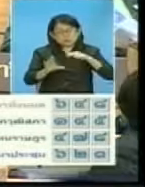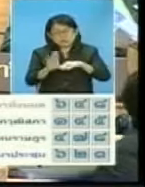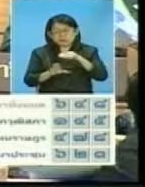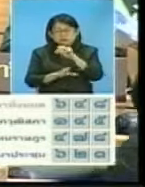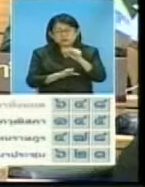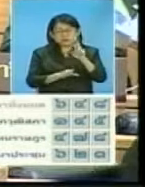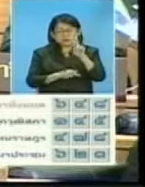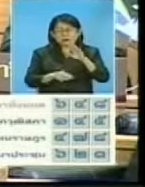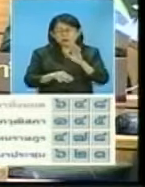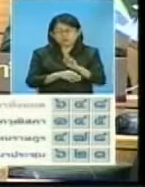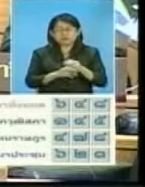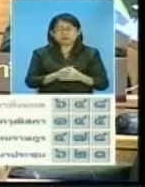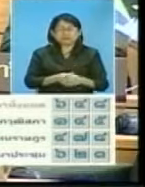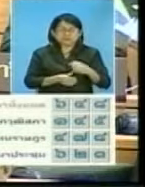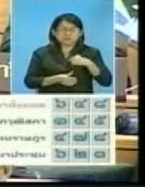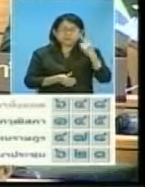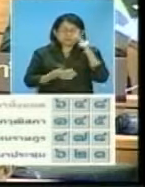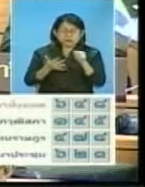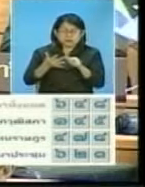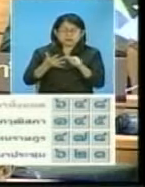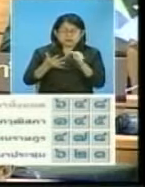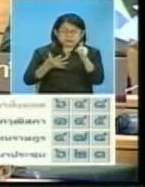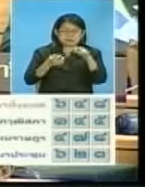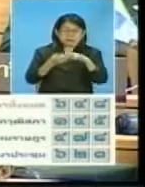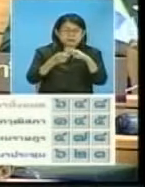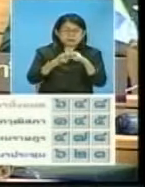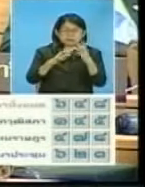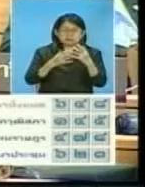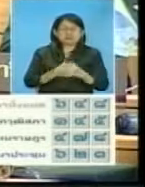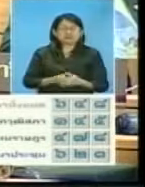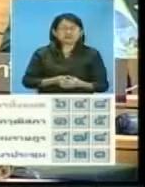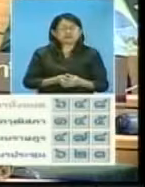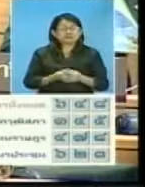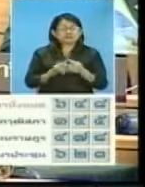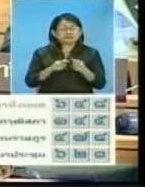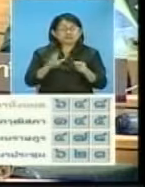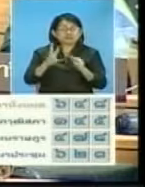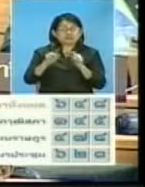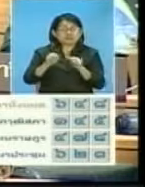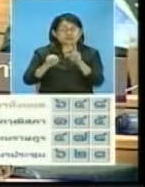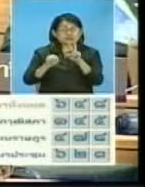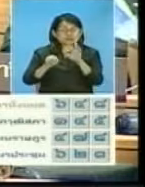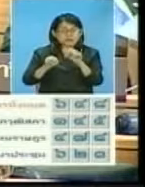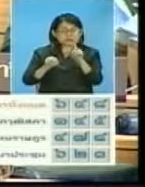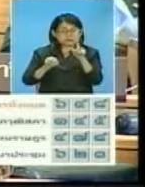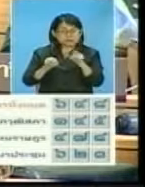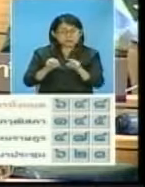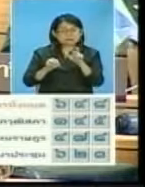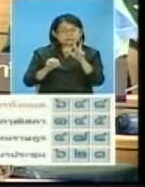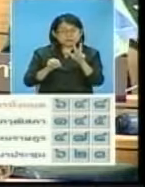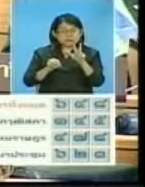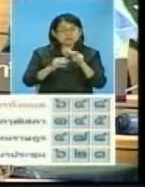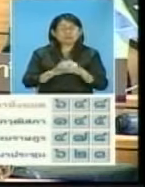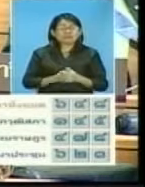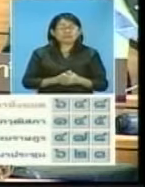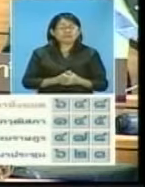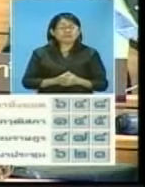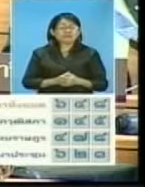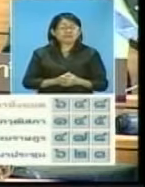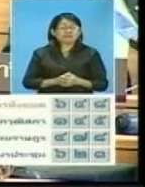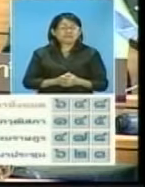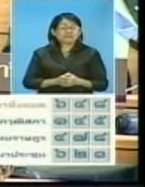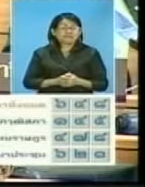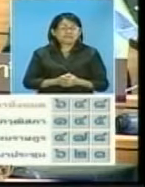ป็นเรื่องที่ไม่น่าจะมีปัญหาอะไรนะฮะอย่างไรก็ตามนะครับในมาตรา291/3นั้นนะฮะ